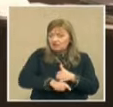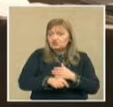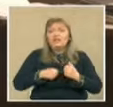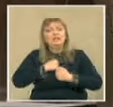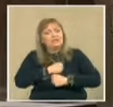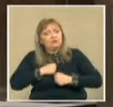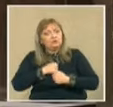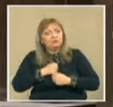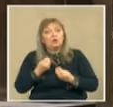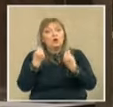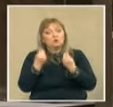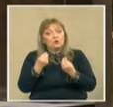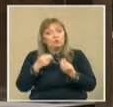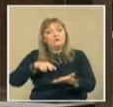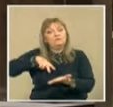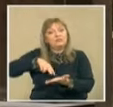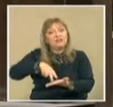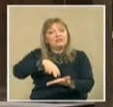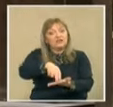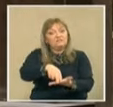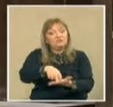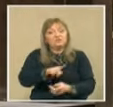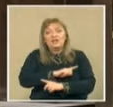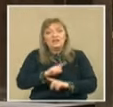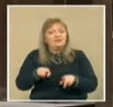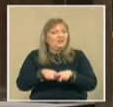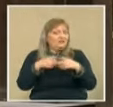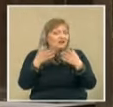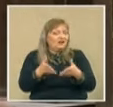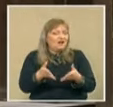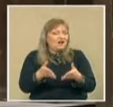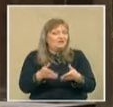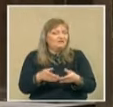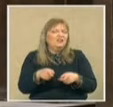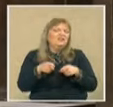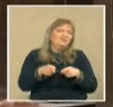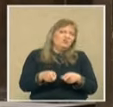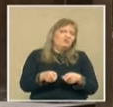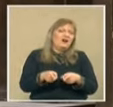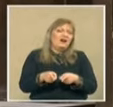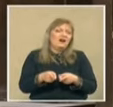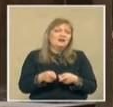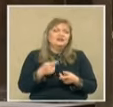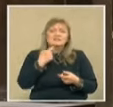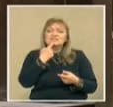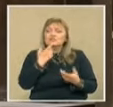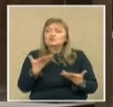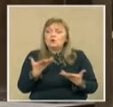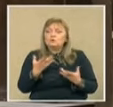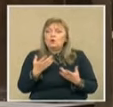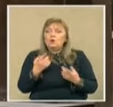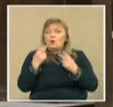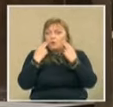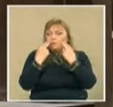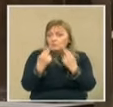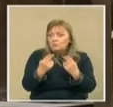е хубаво и да тръгваш с... не така... сега това... защото публиката го усеща.